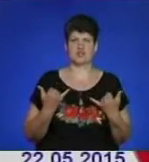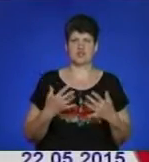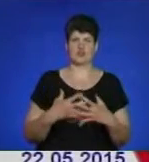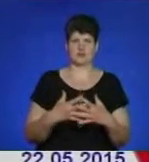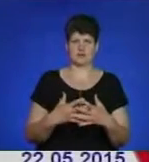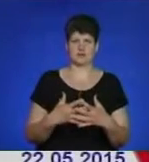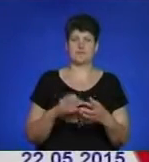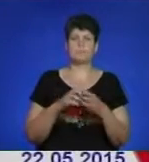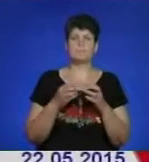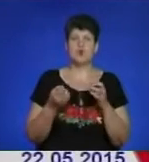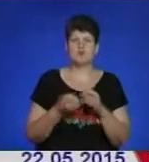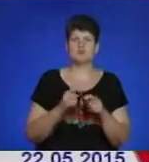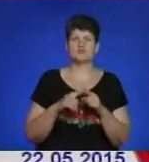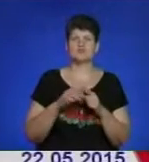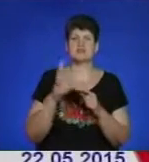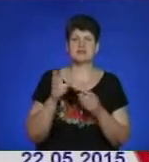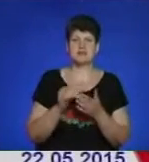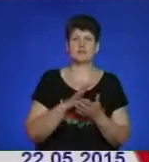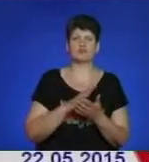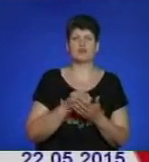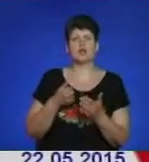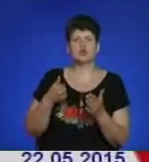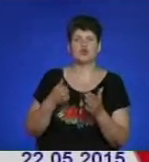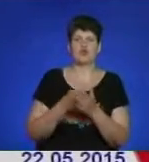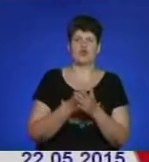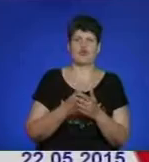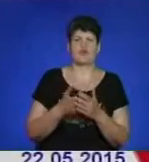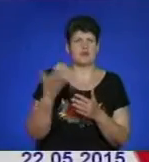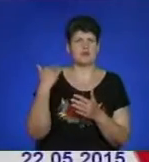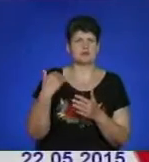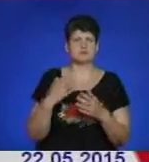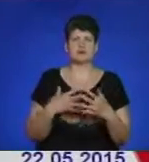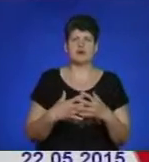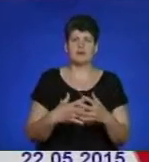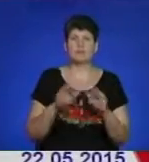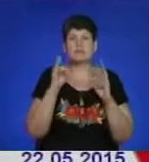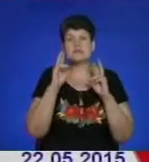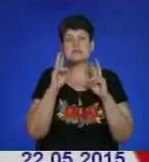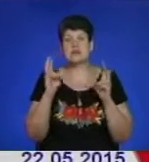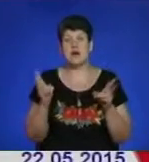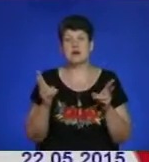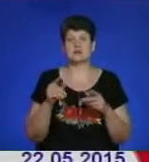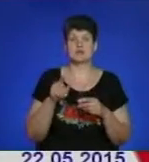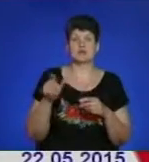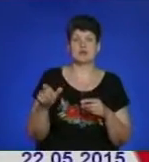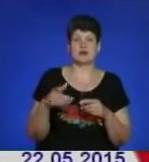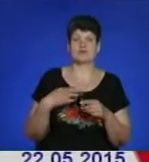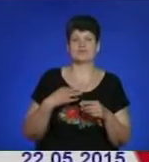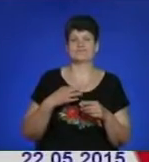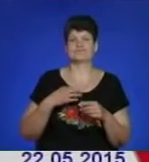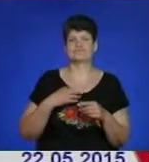вагітності. Проблема, скоріш за все, була наявна до вагітності, про яку або ж не знали пацієнтки, або нехтували